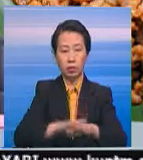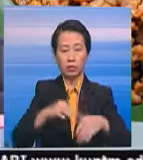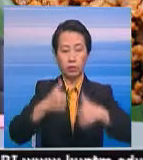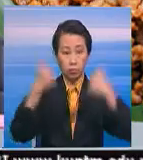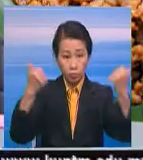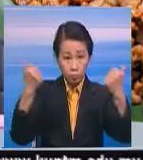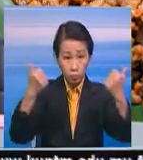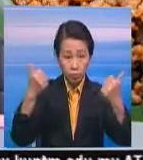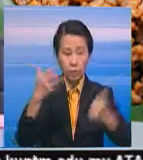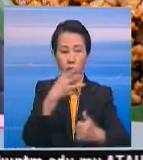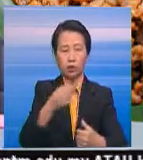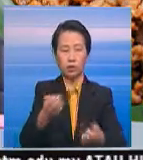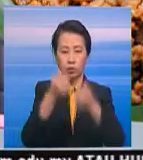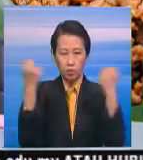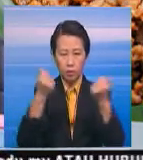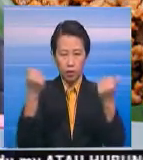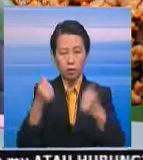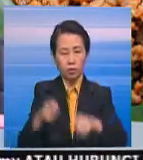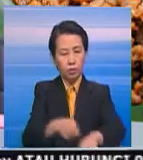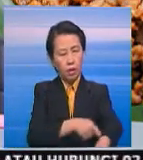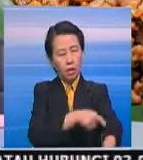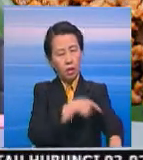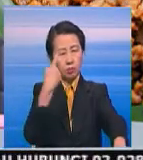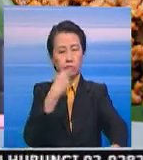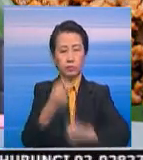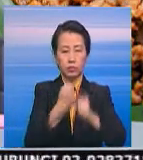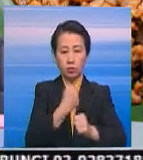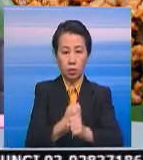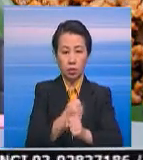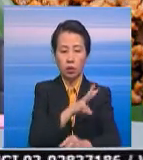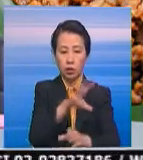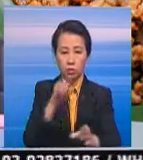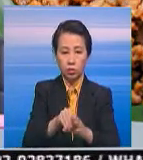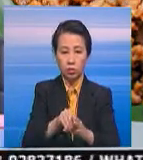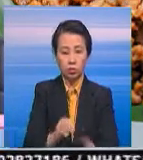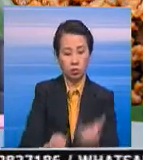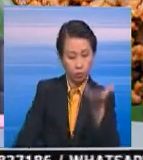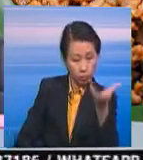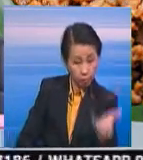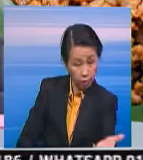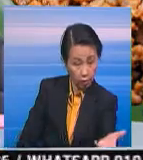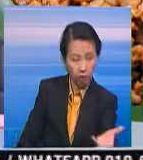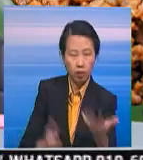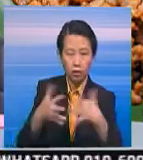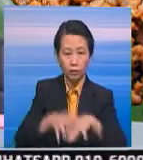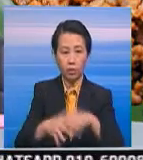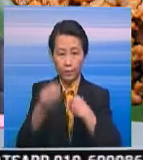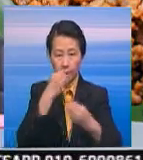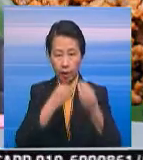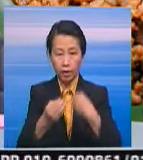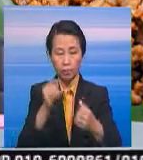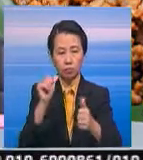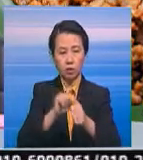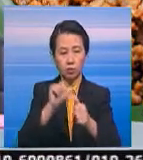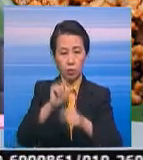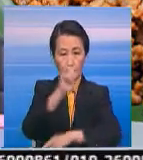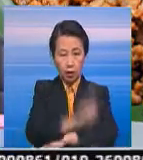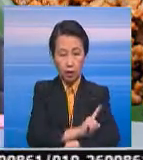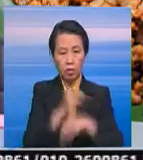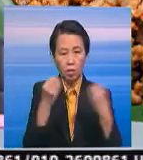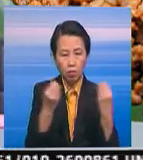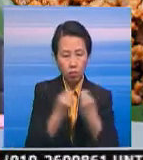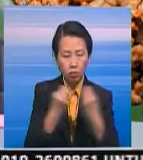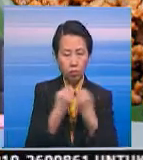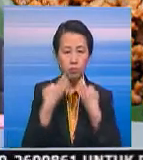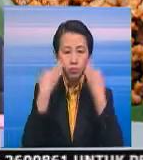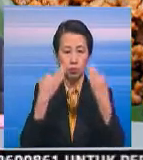perayaan tetapi diraikan sepanjang tahun. Ini termasuk pendekatan sajian menerusi trak makanan yang saban hari semakin